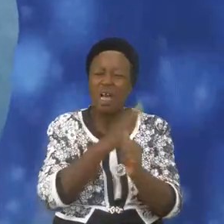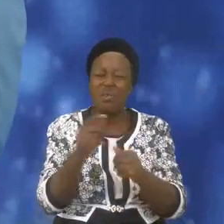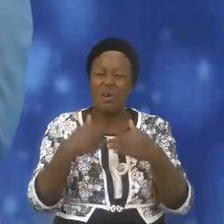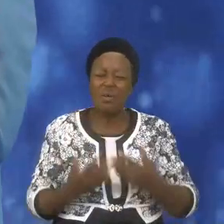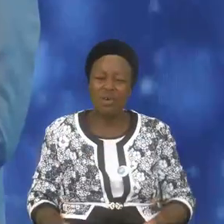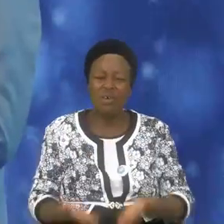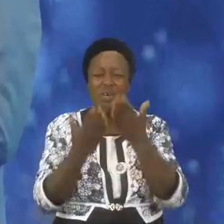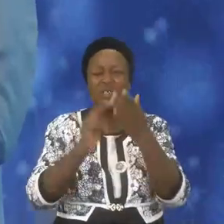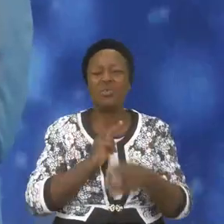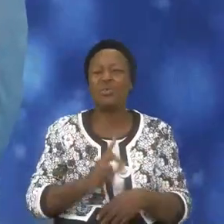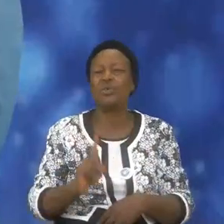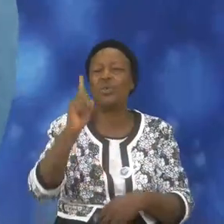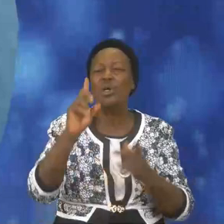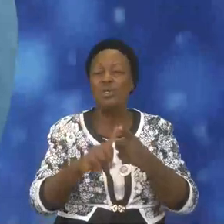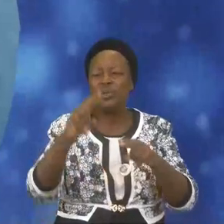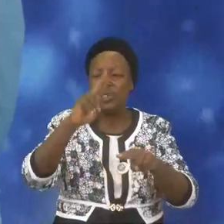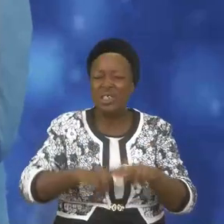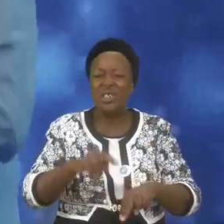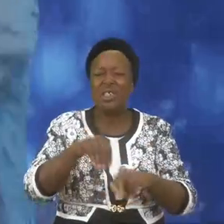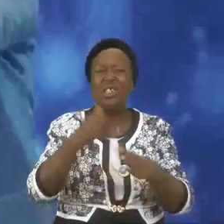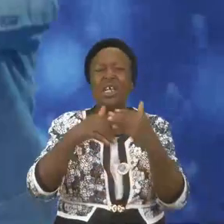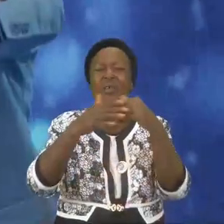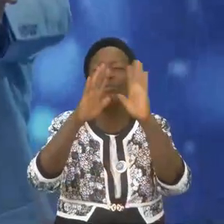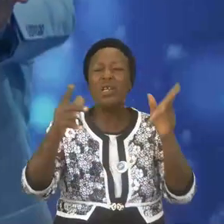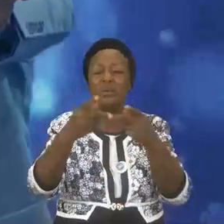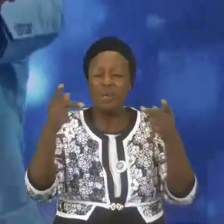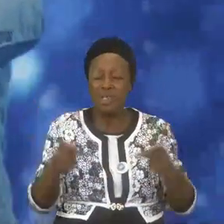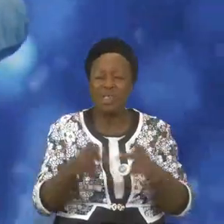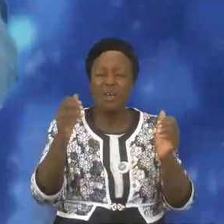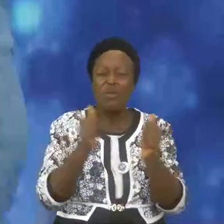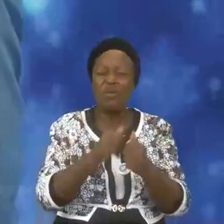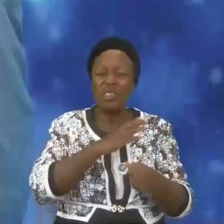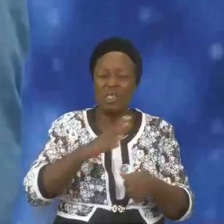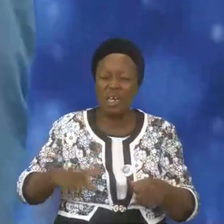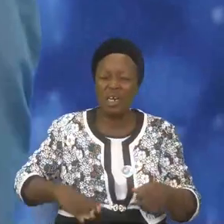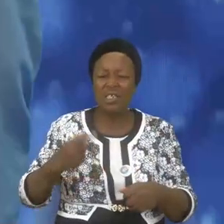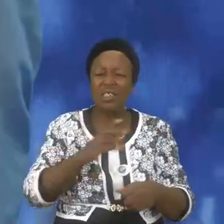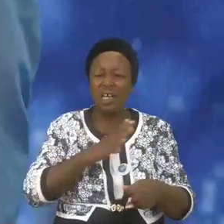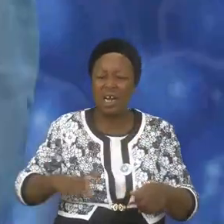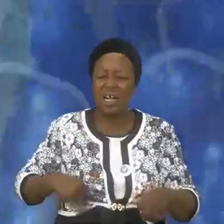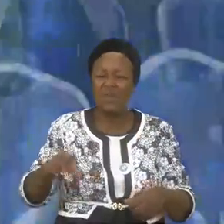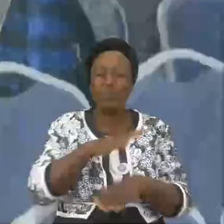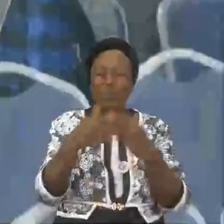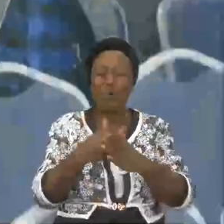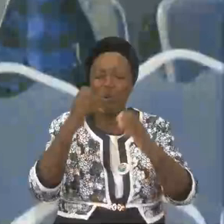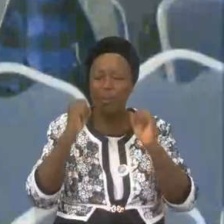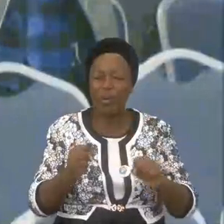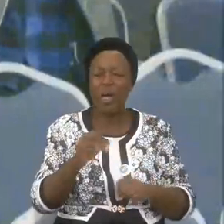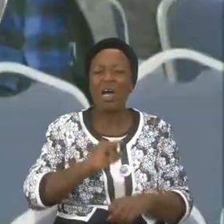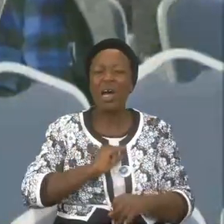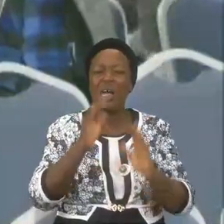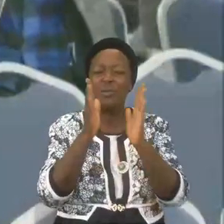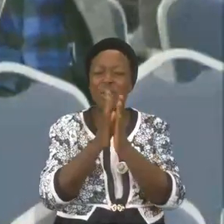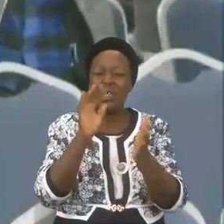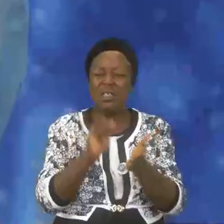nous as élevés pour nous asseoir dans les lieux célestes avec Christ de toute puissance. Je